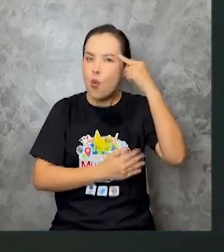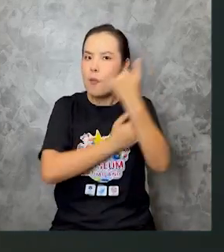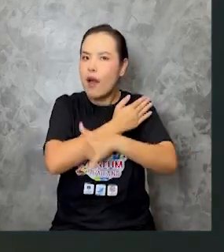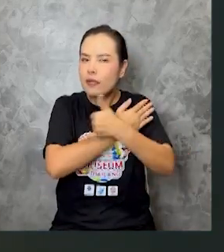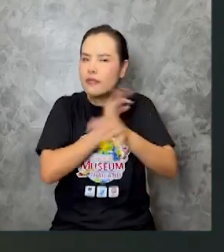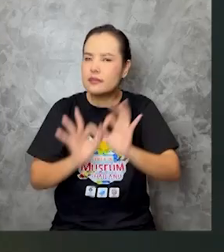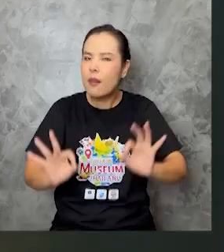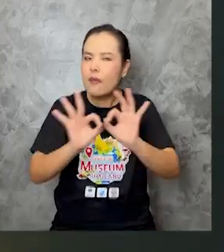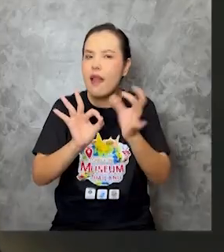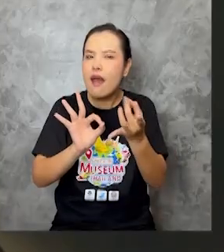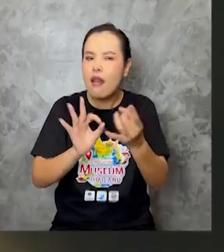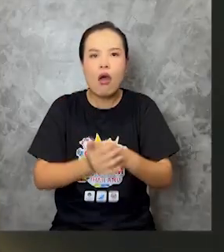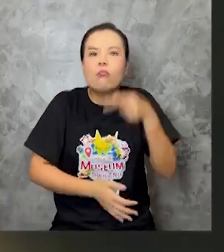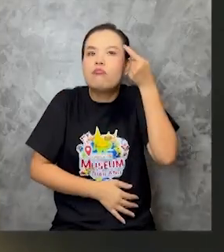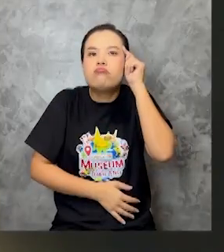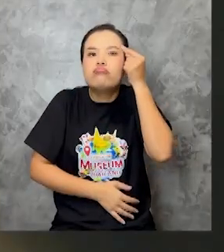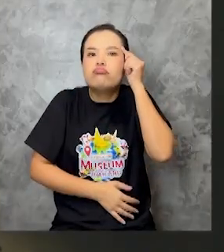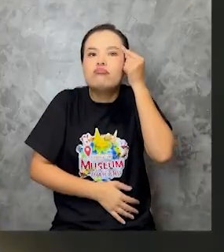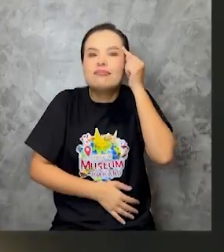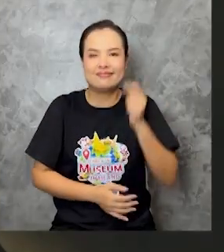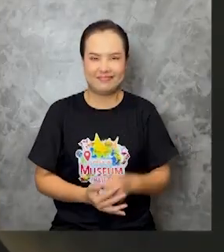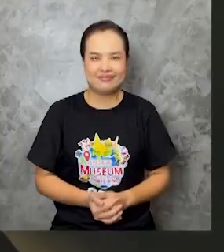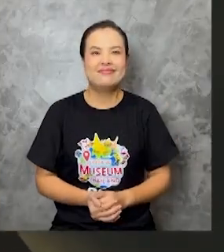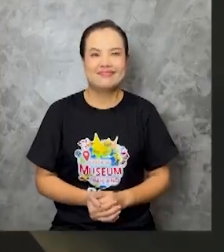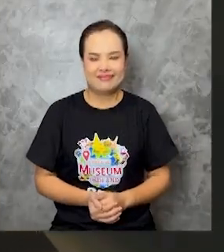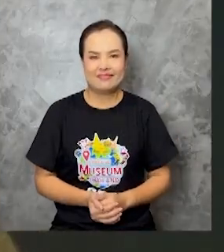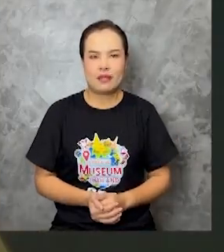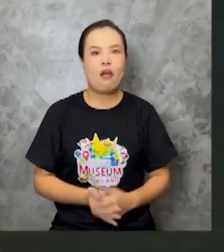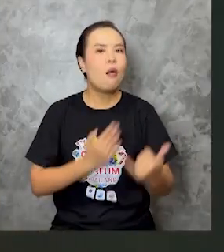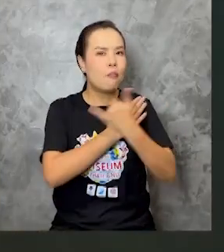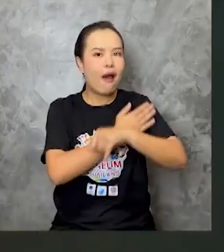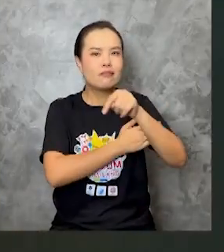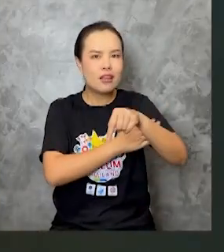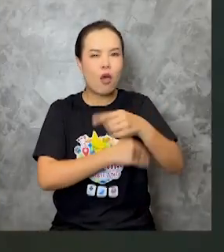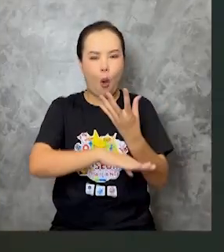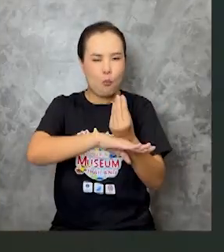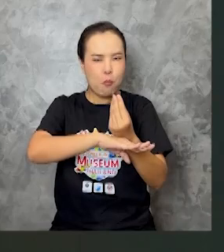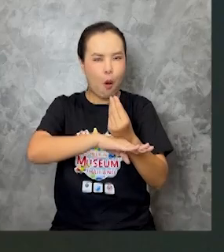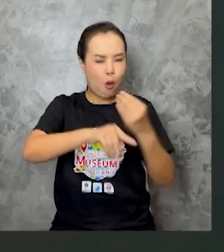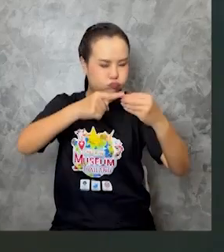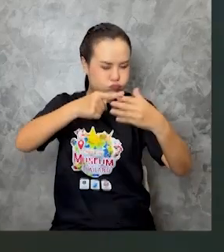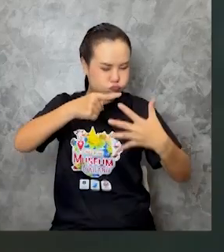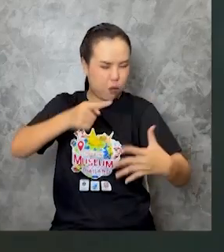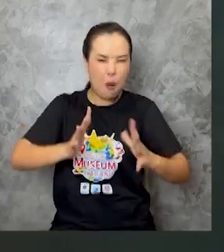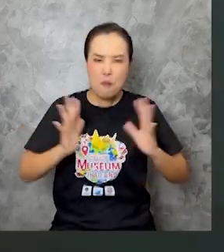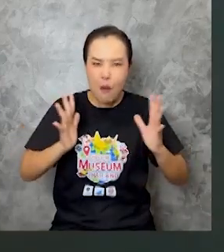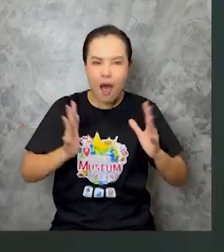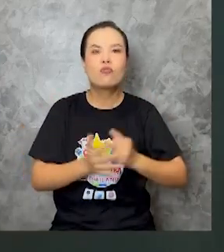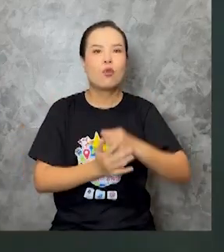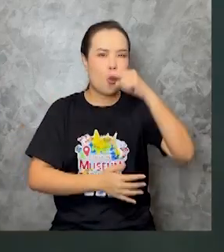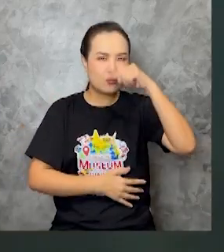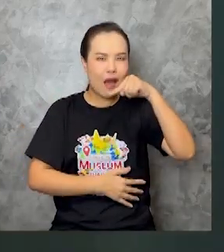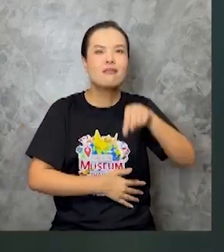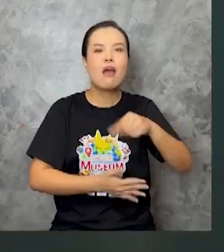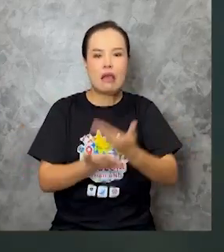ามันสำคัญยังไงประเทศนี้ ไม่รู้ค่ะ โอเคียงมาก ประเทศนี้เป็นประเทศที่มีพลอยเยอะมากที่คนไทยเนี่ย